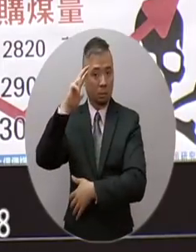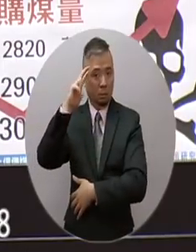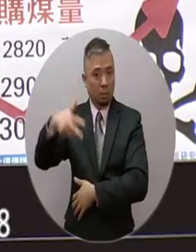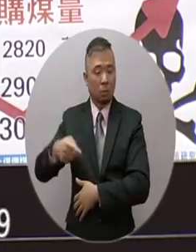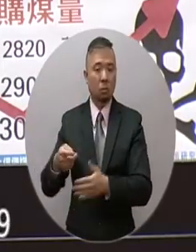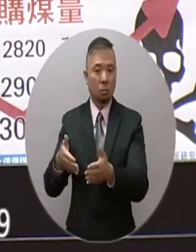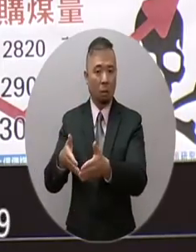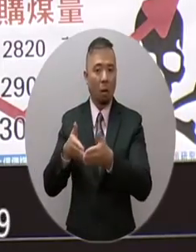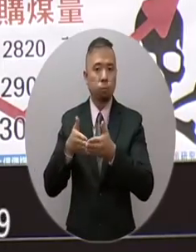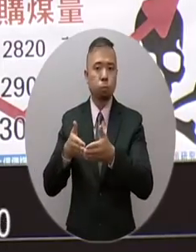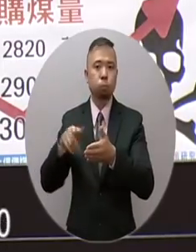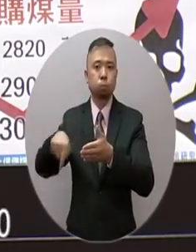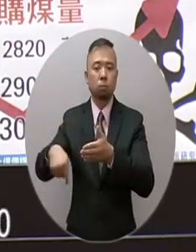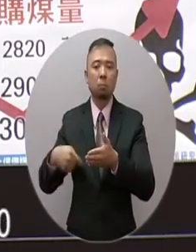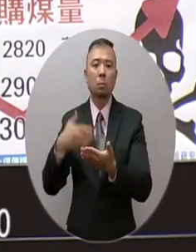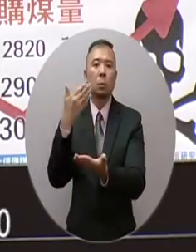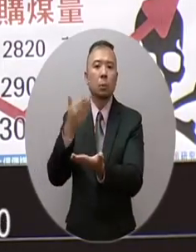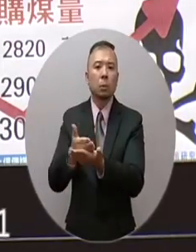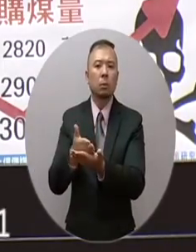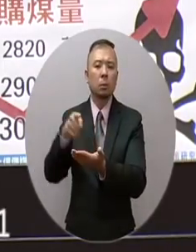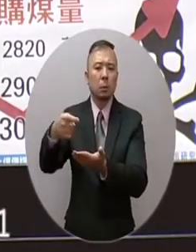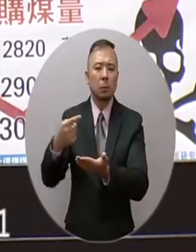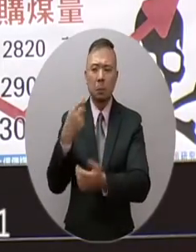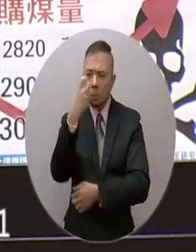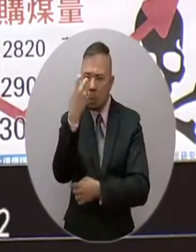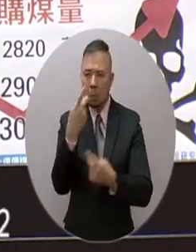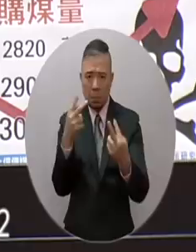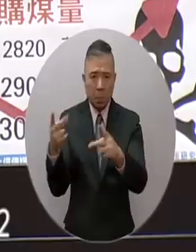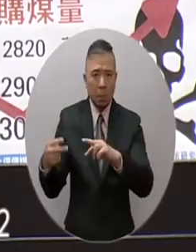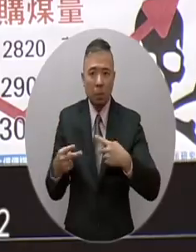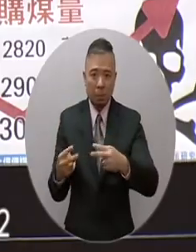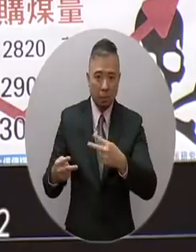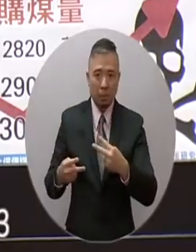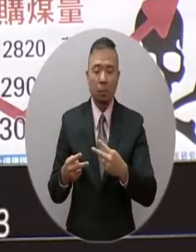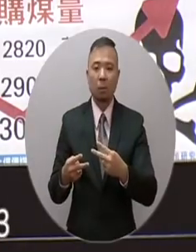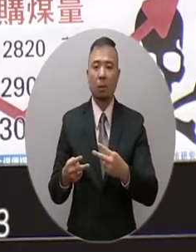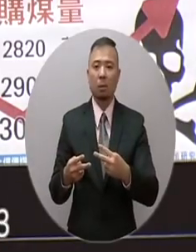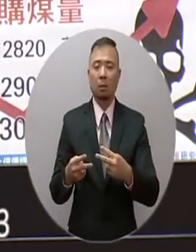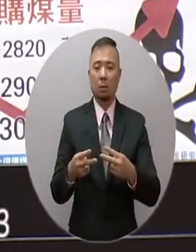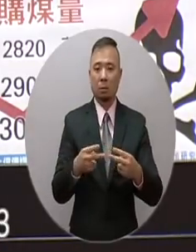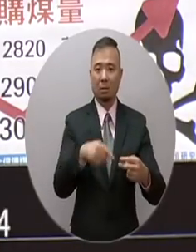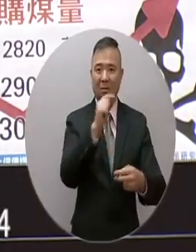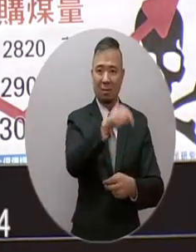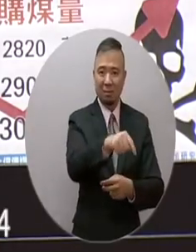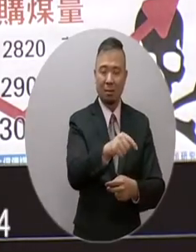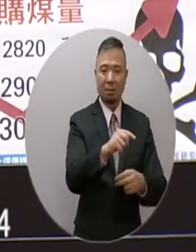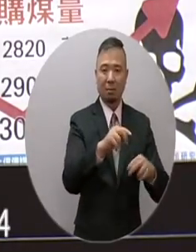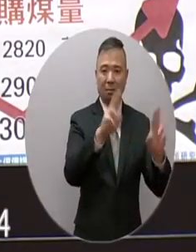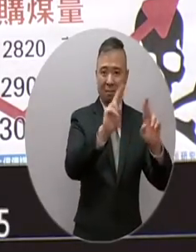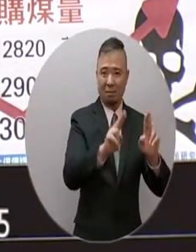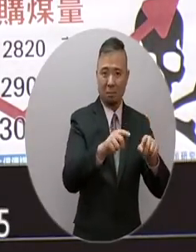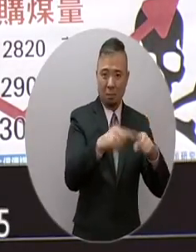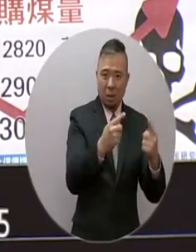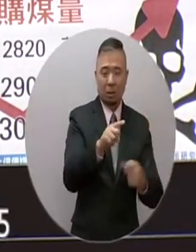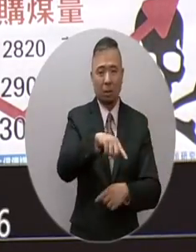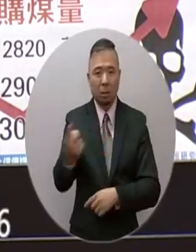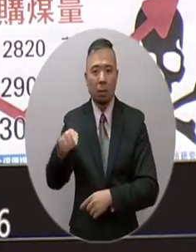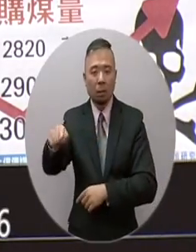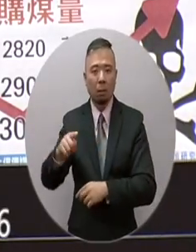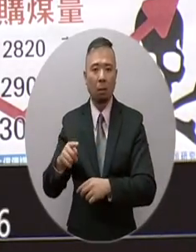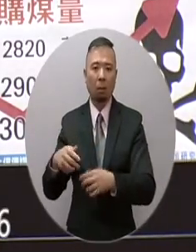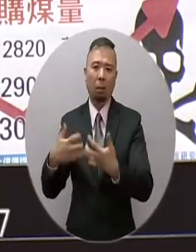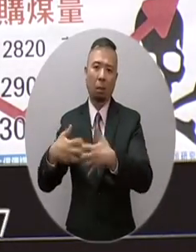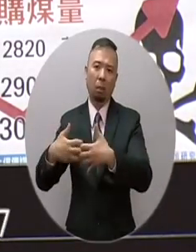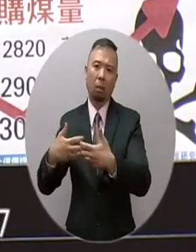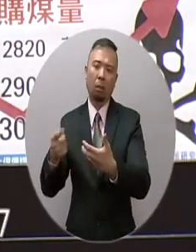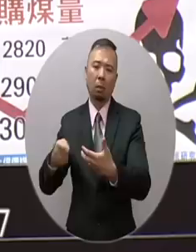行税修，下周要进行税修，接二连三呐，接二连三发生这种状况，那是不是